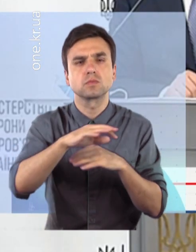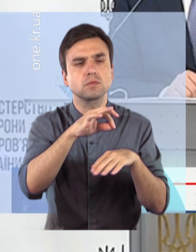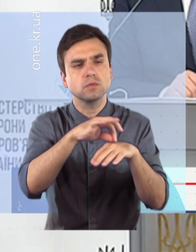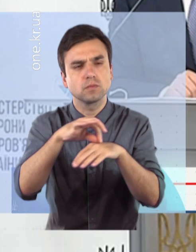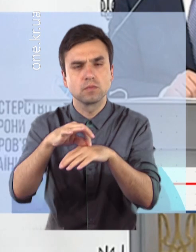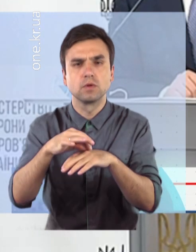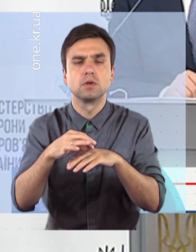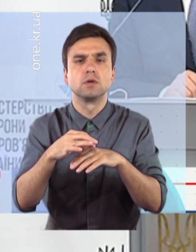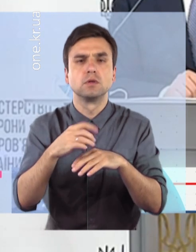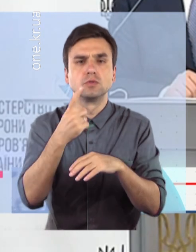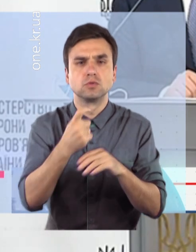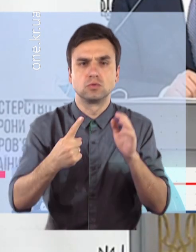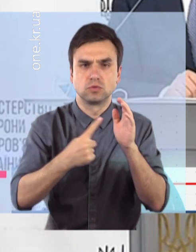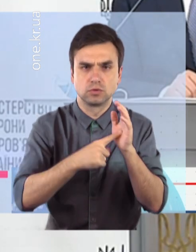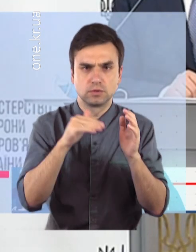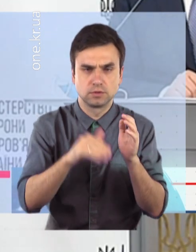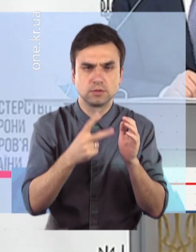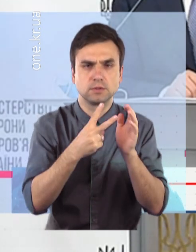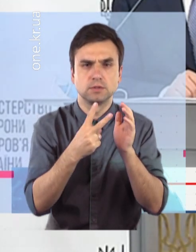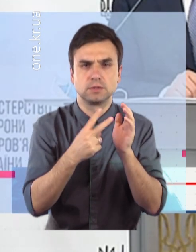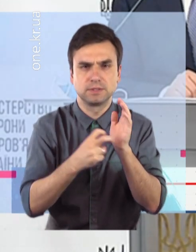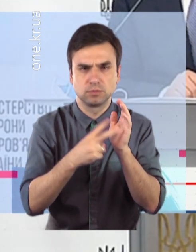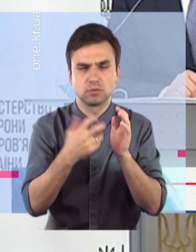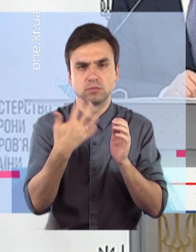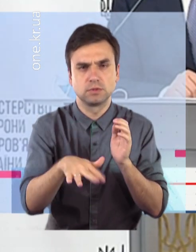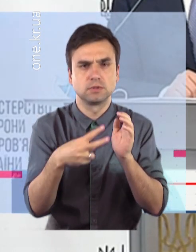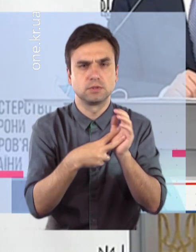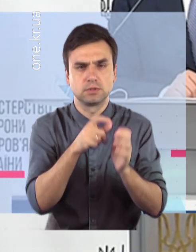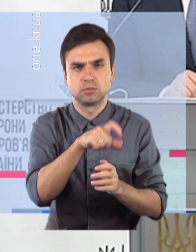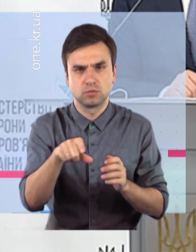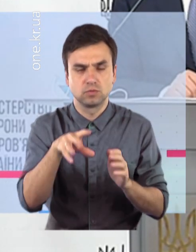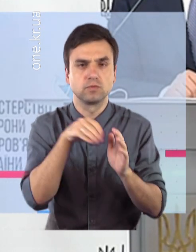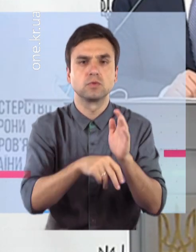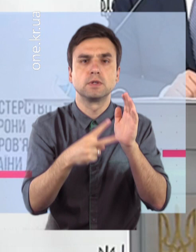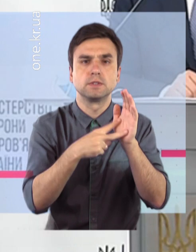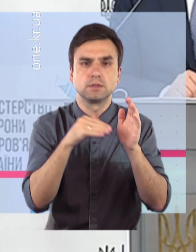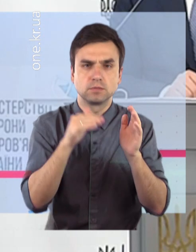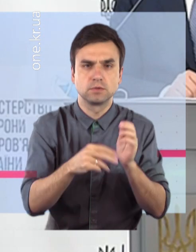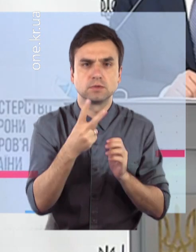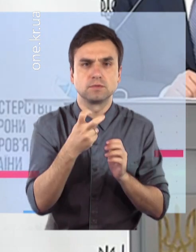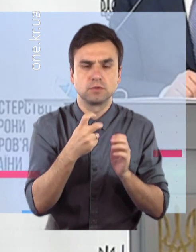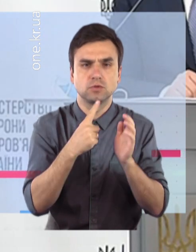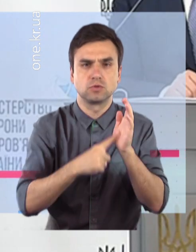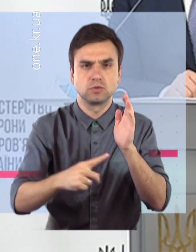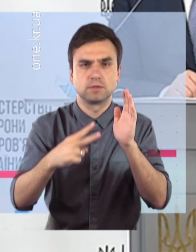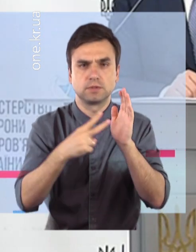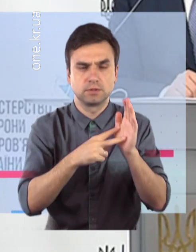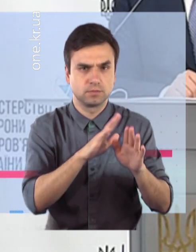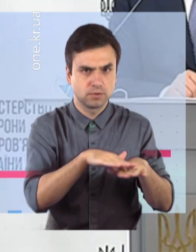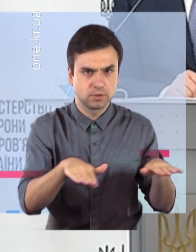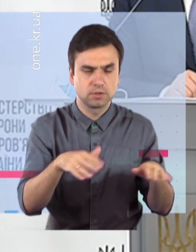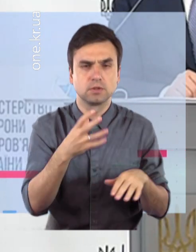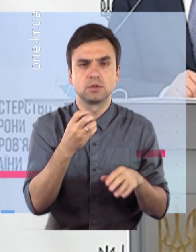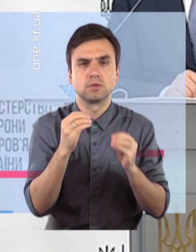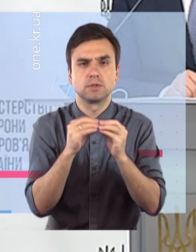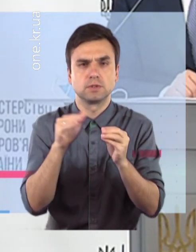захворіло 106 757 людей. З них 7267 дітей, а